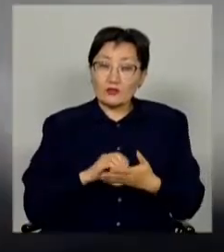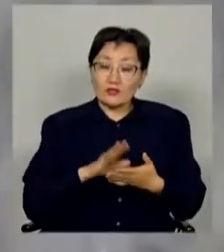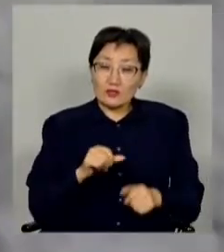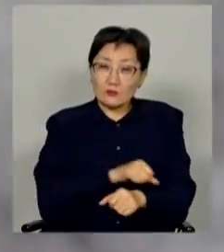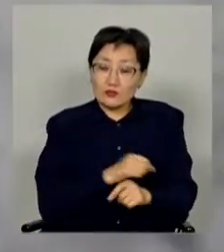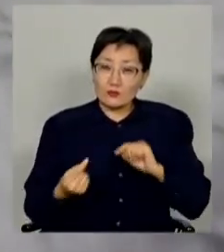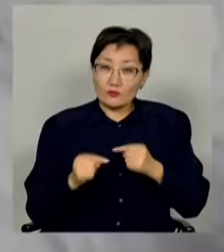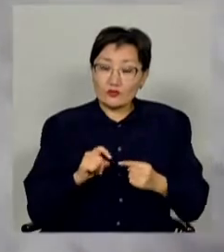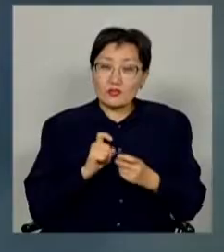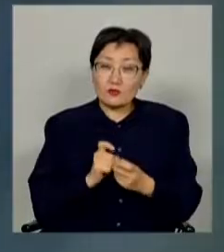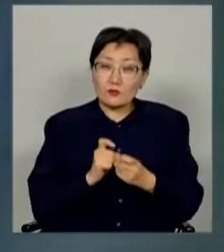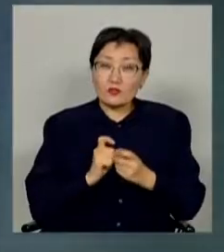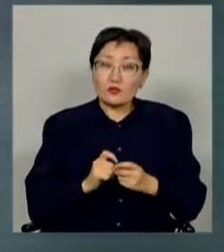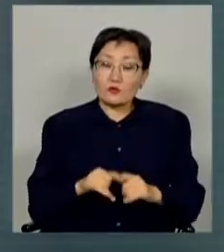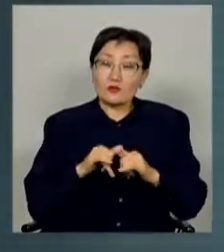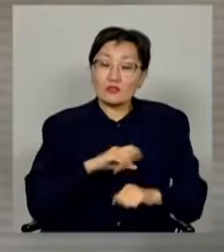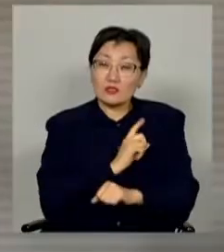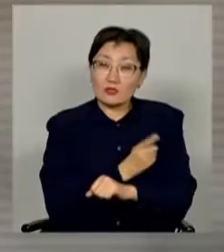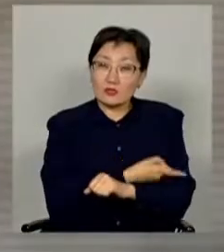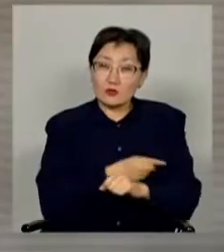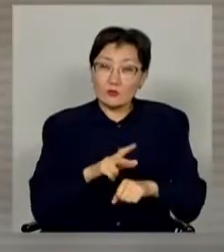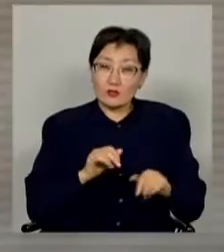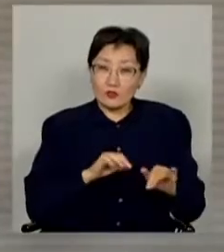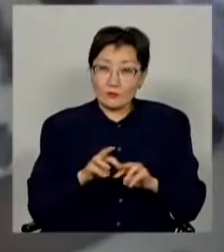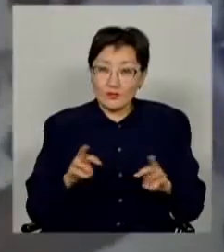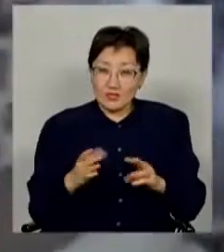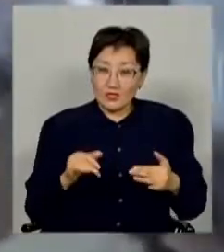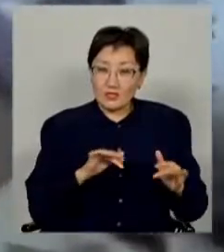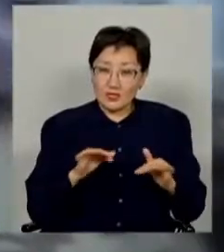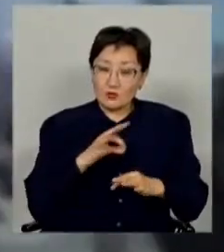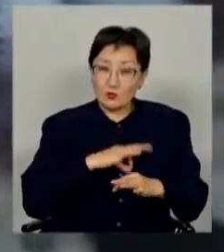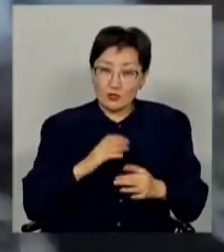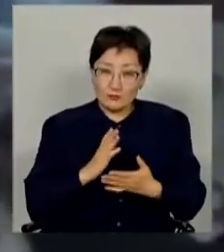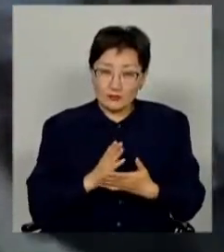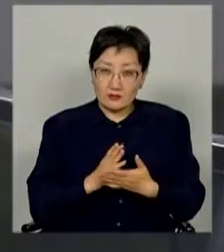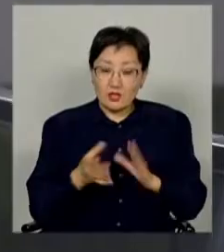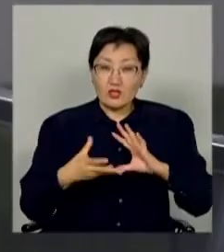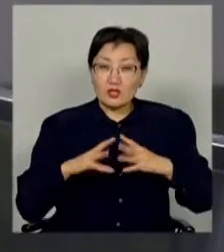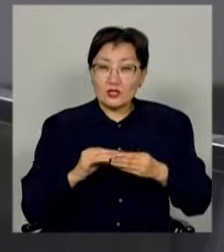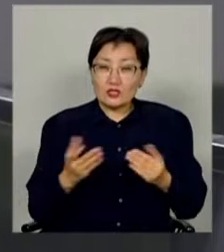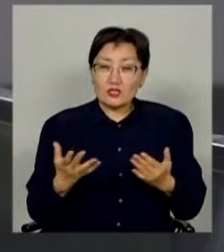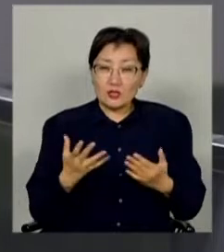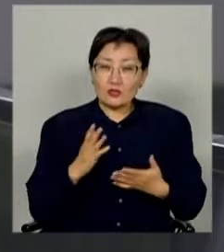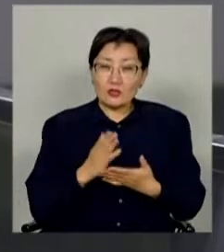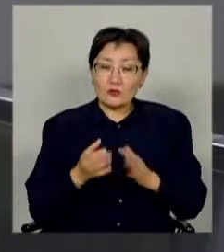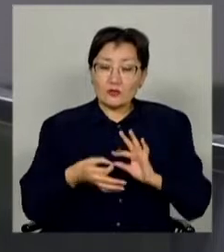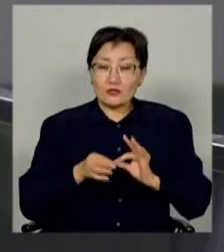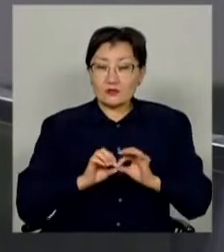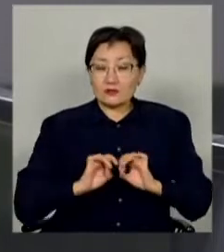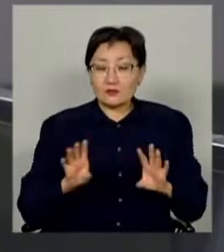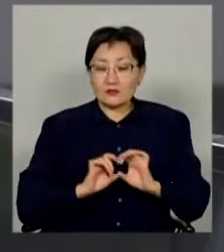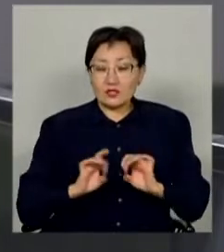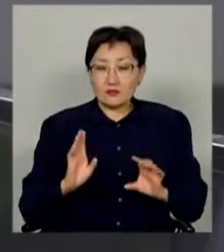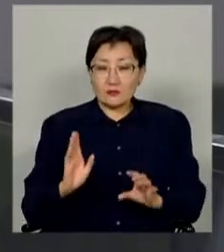қарсы күресті күшейту үшін ішкі істер министрлігі қандай әдісті қолға алды? Нәтиже нендей болмақ? Бұл туралы мен